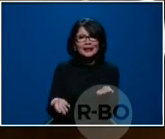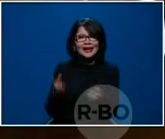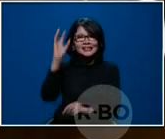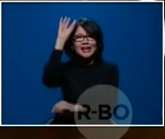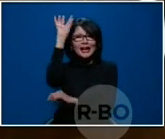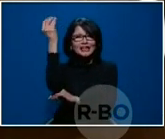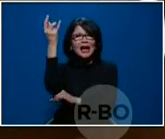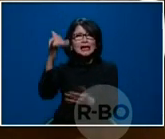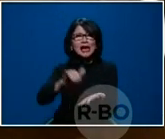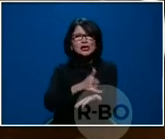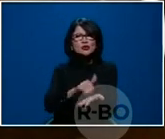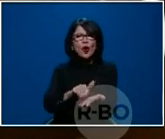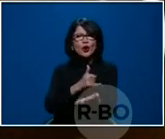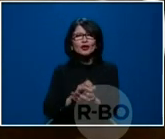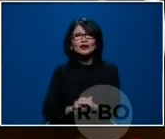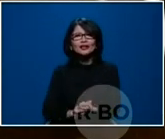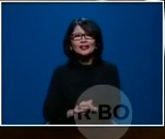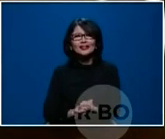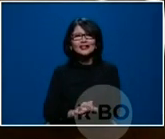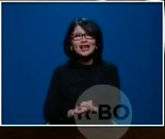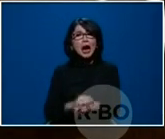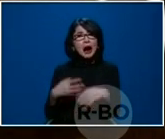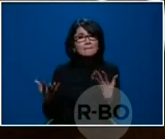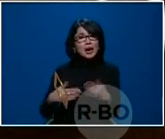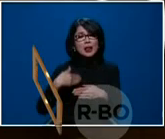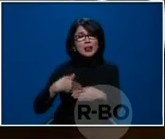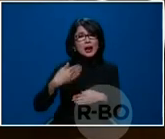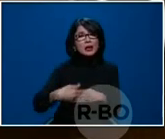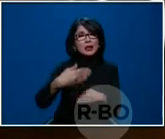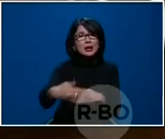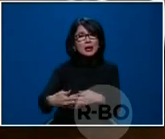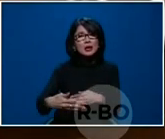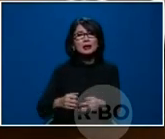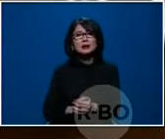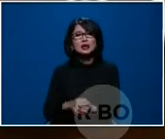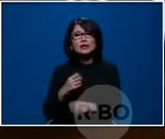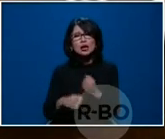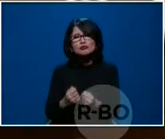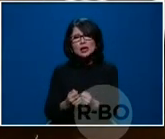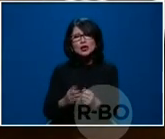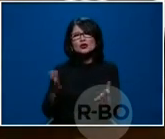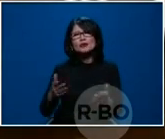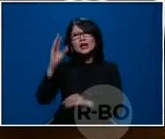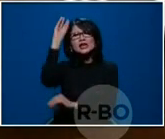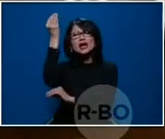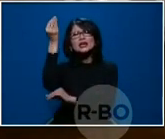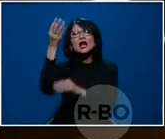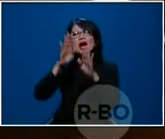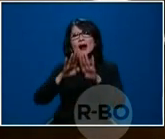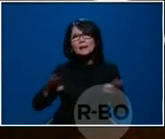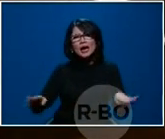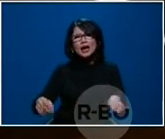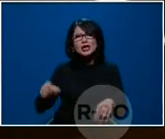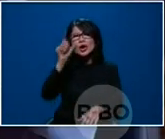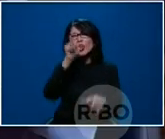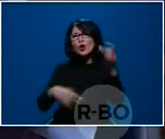sebagainya Apa langkah-langkah yang harus dilakukan sehingga Jakarta semakin aman orang datang itu benar-benar